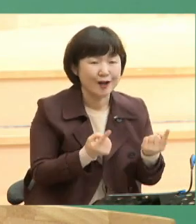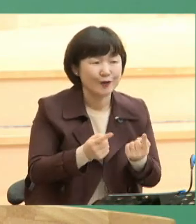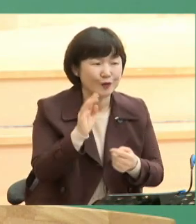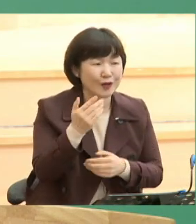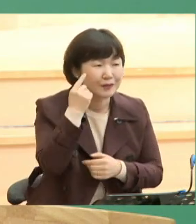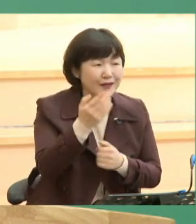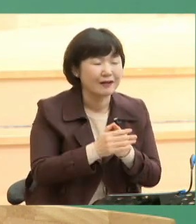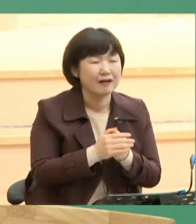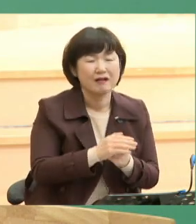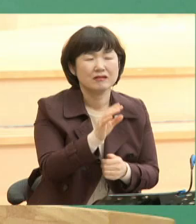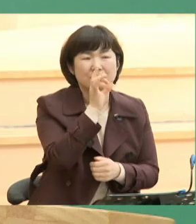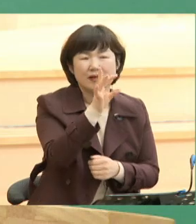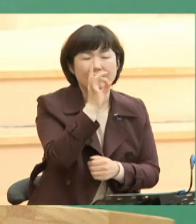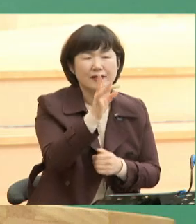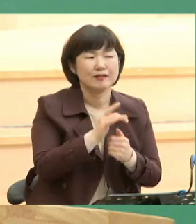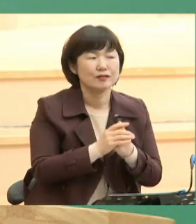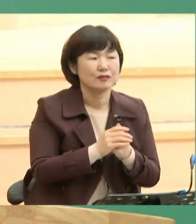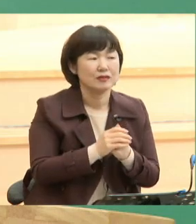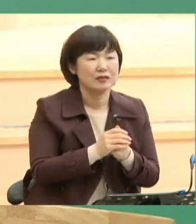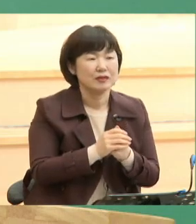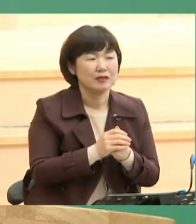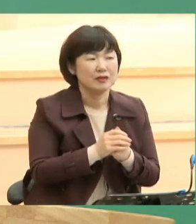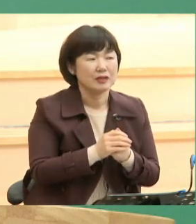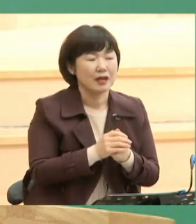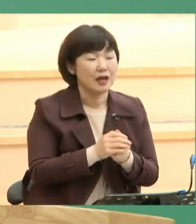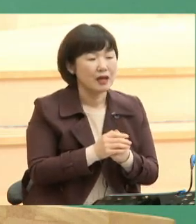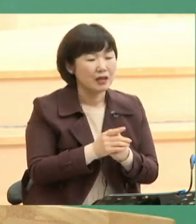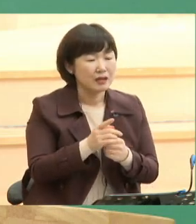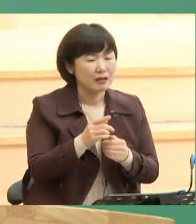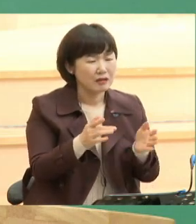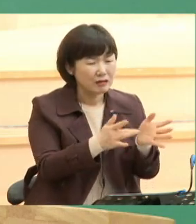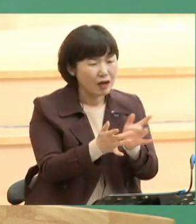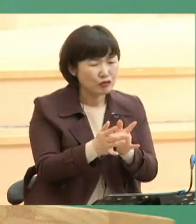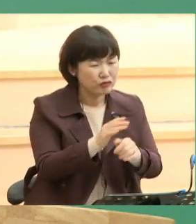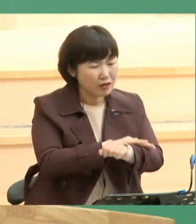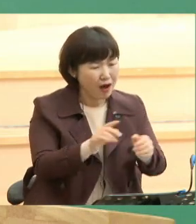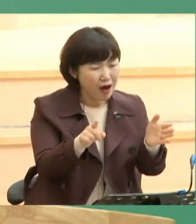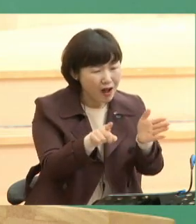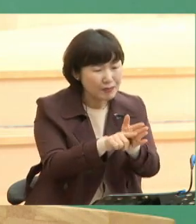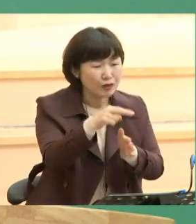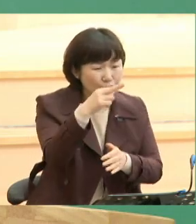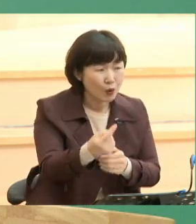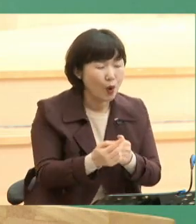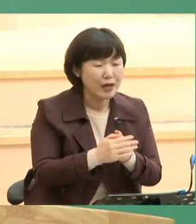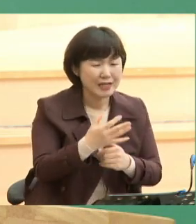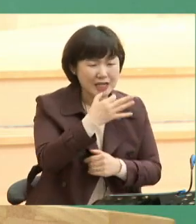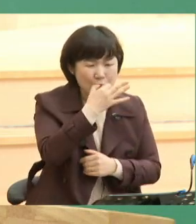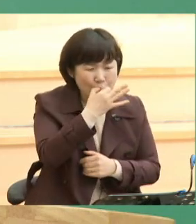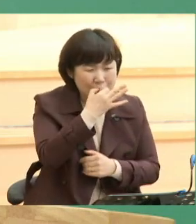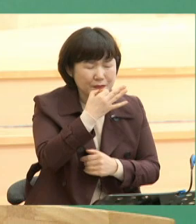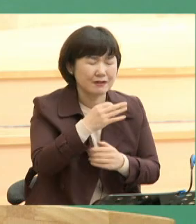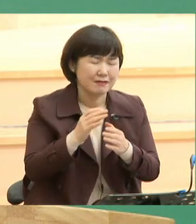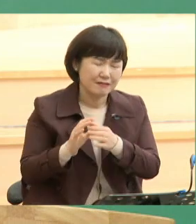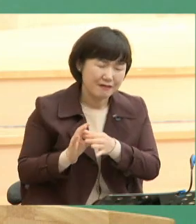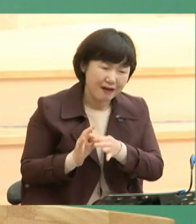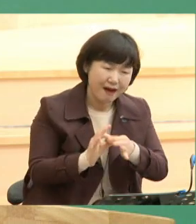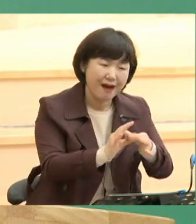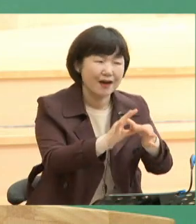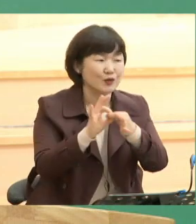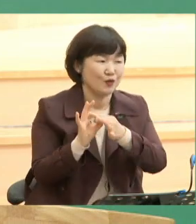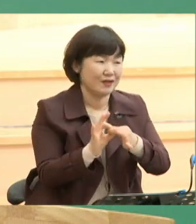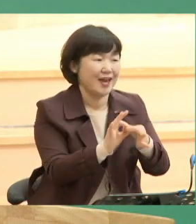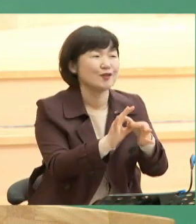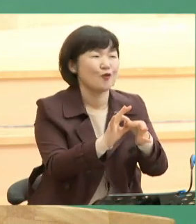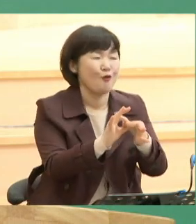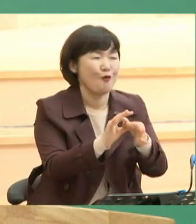안되죠 철저히 예수를 잘 믿어도 희안하게 이 욕심이 끝나질 않아 요 십